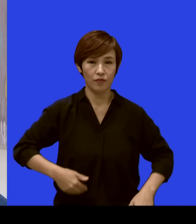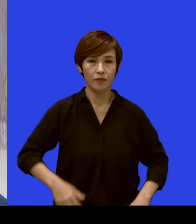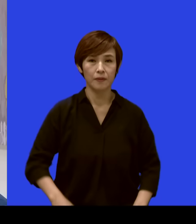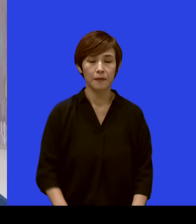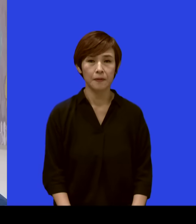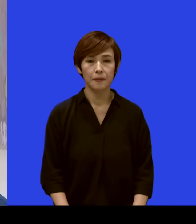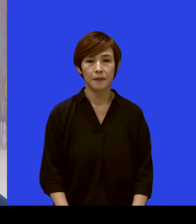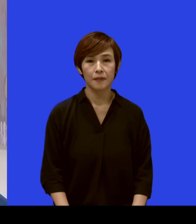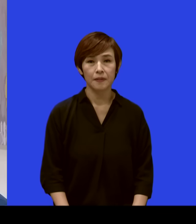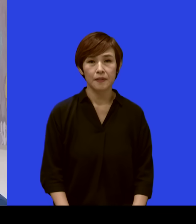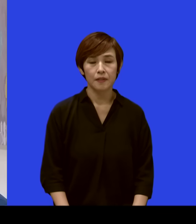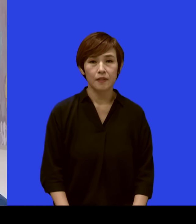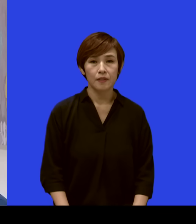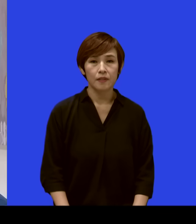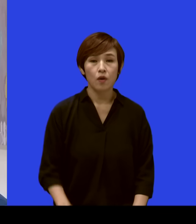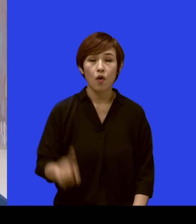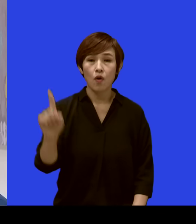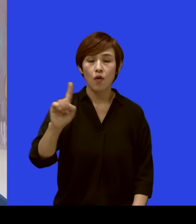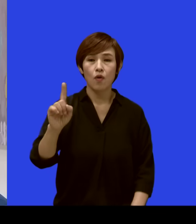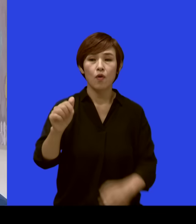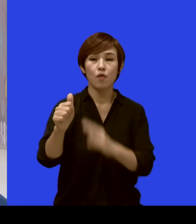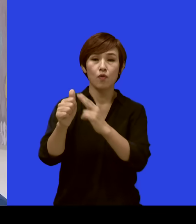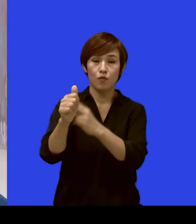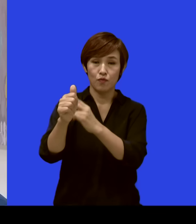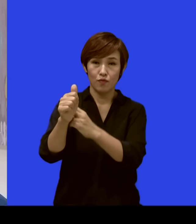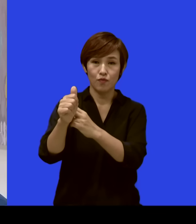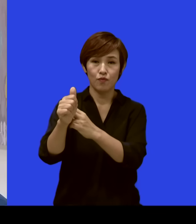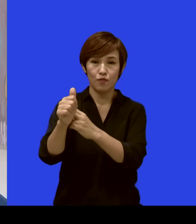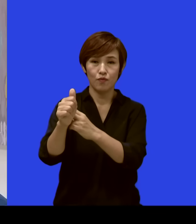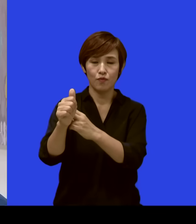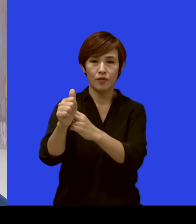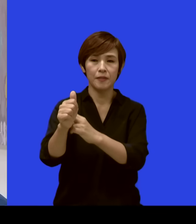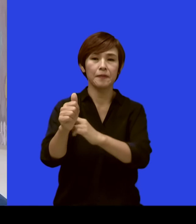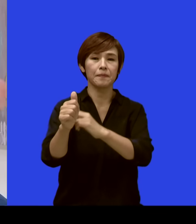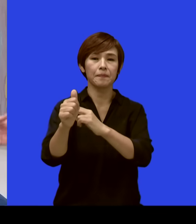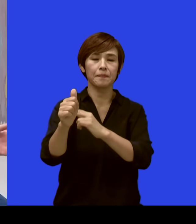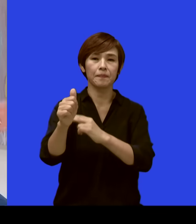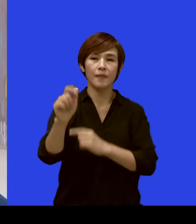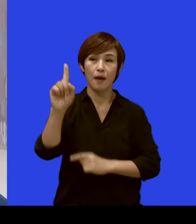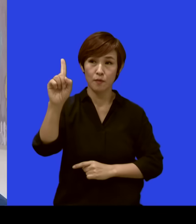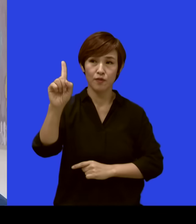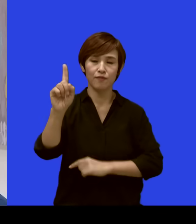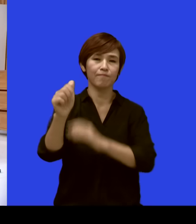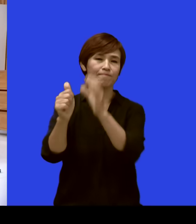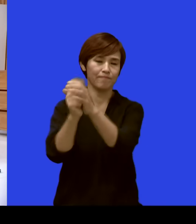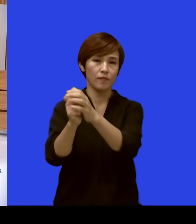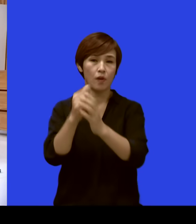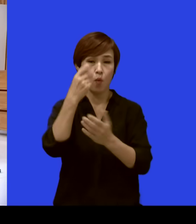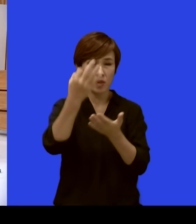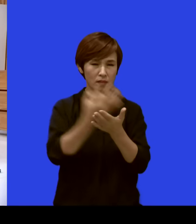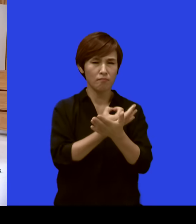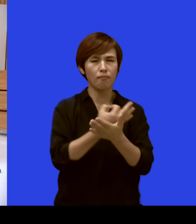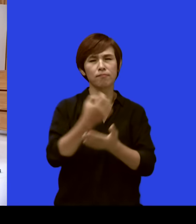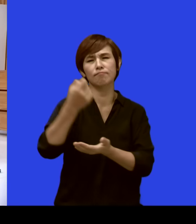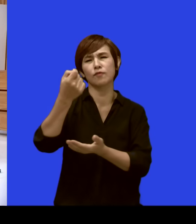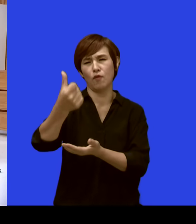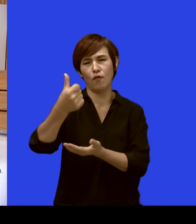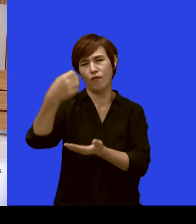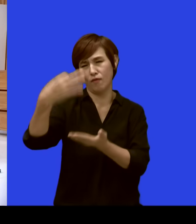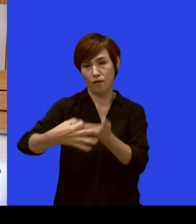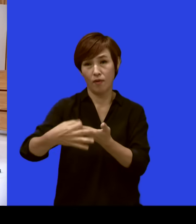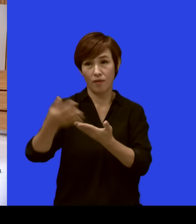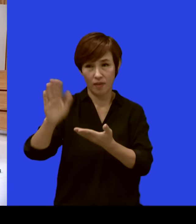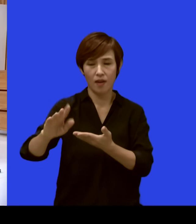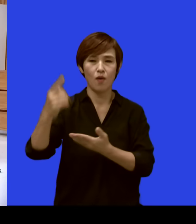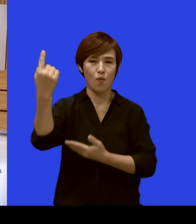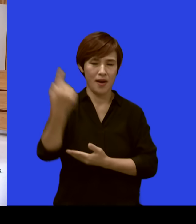교수님 한 분이 이제 학교를 그만두시고 여기 전임으로 오셨어요. 뭐 원래 받던 월급의 3분의 1도 안 되는 돈을 받고. 그리고 나서